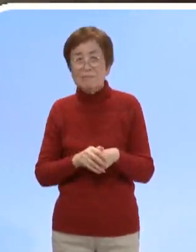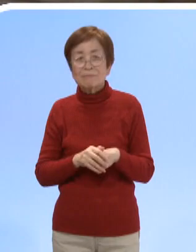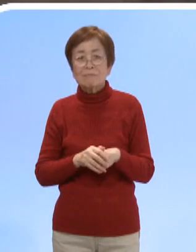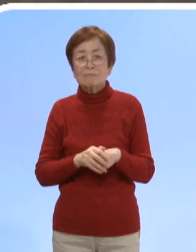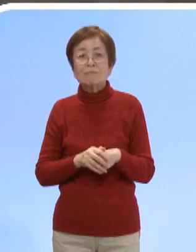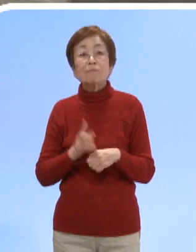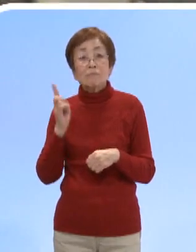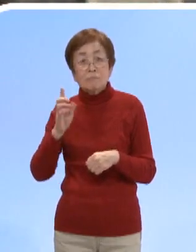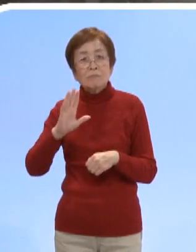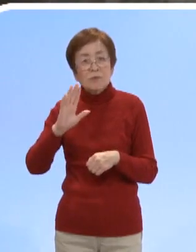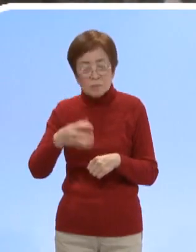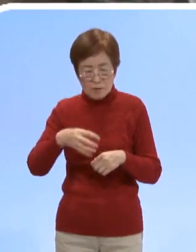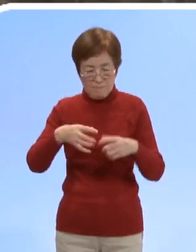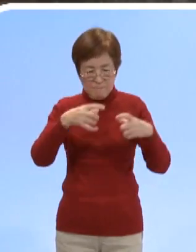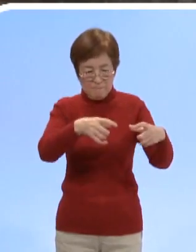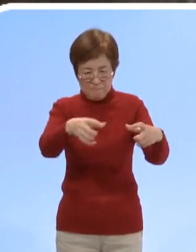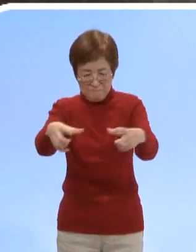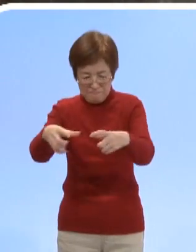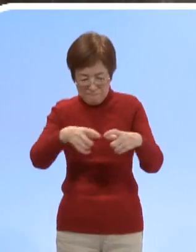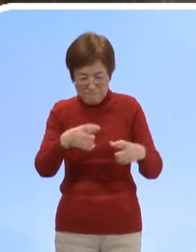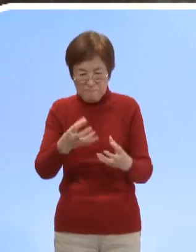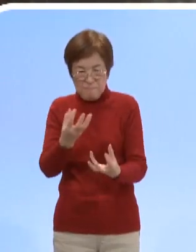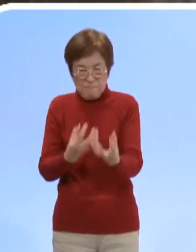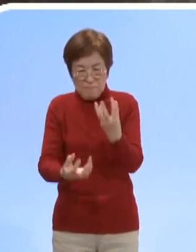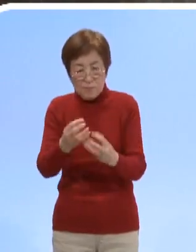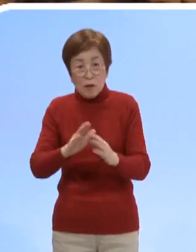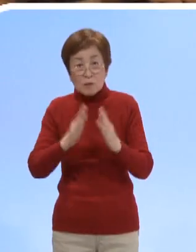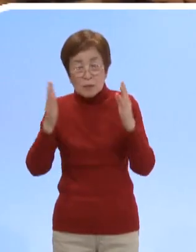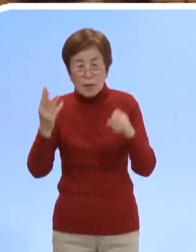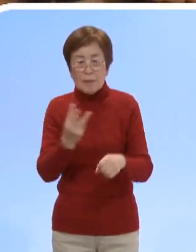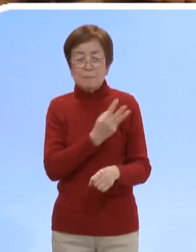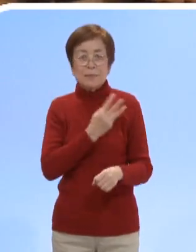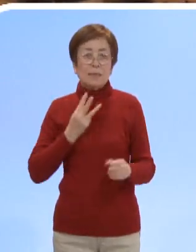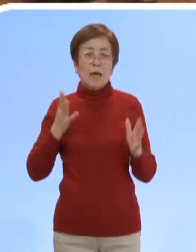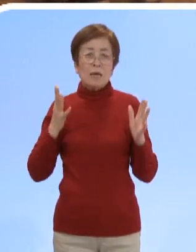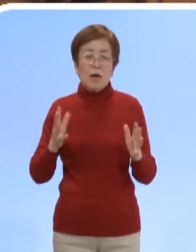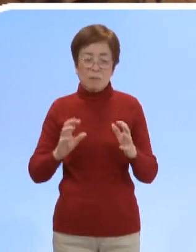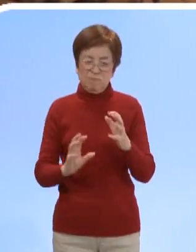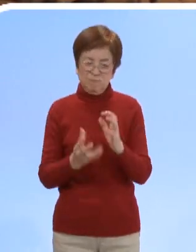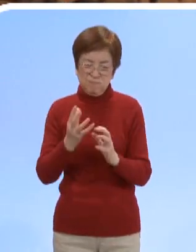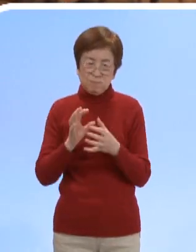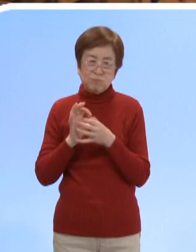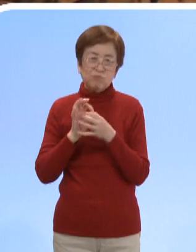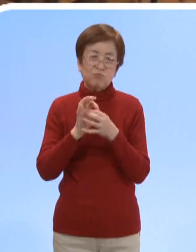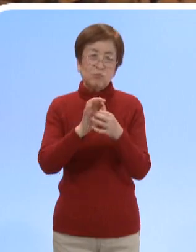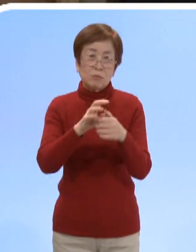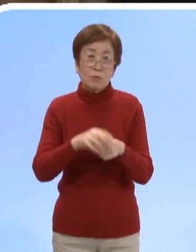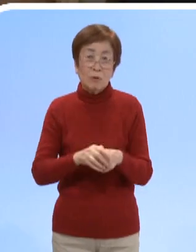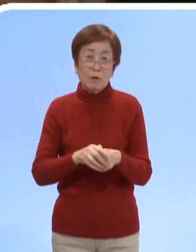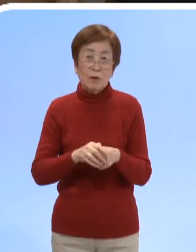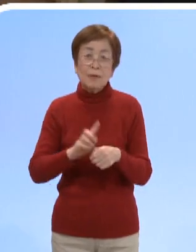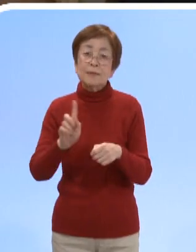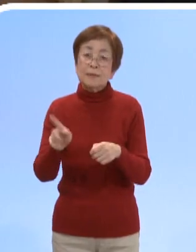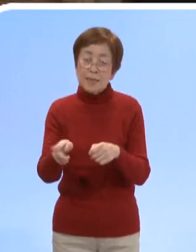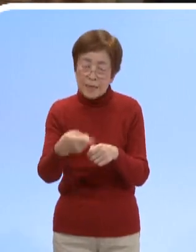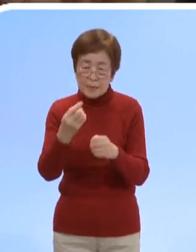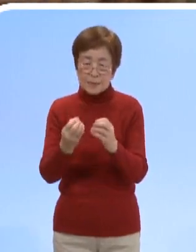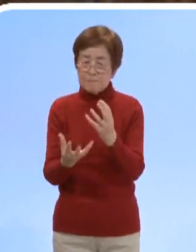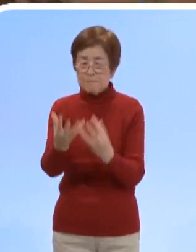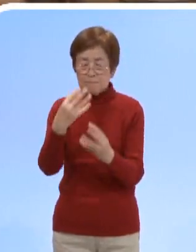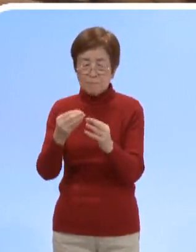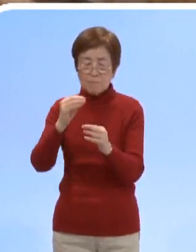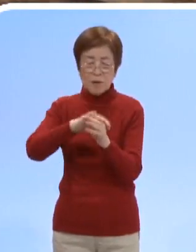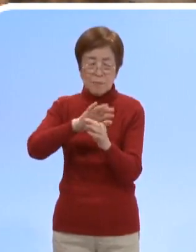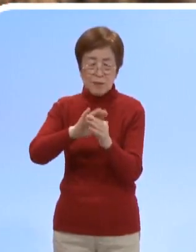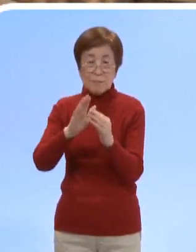3日間泊まり込んで火を焚き続けることも。 自然に灰がかぶったものとか炎の変化がもう